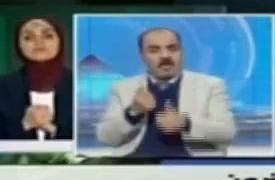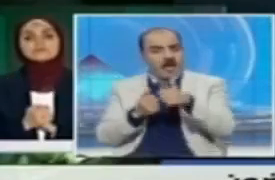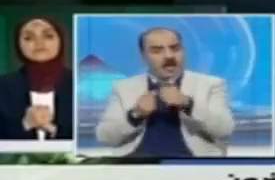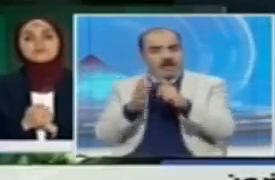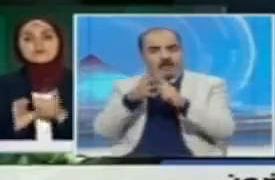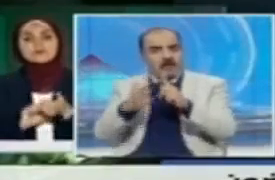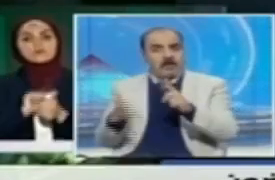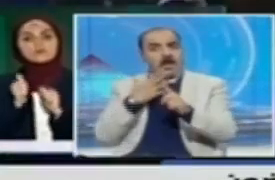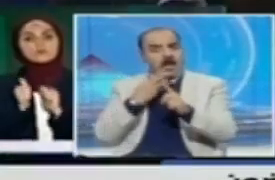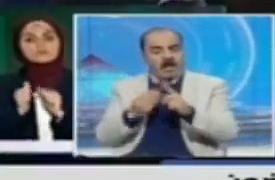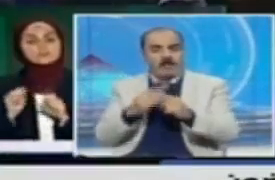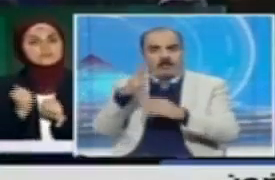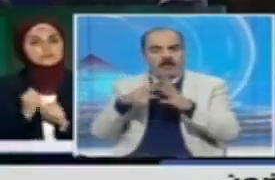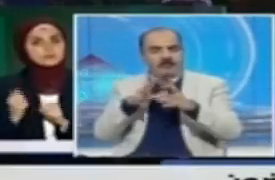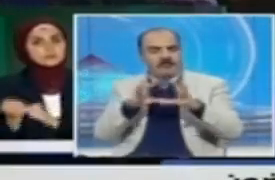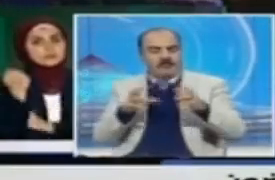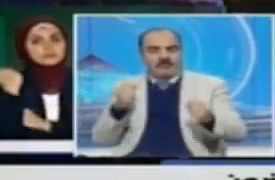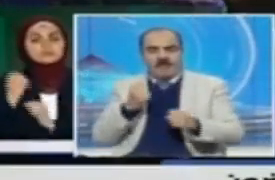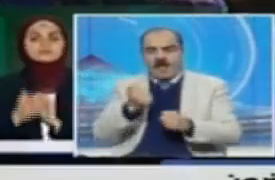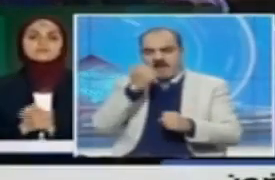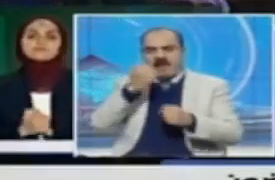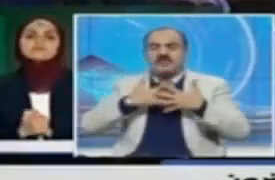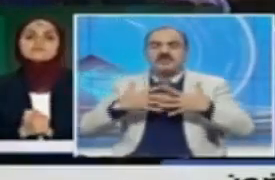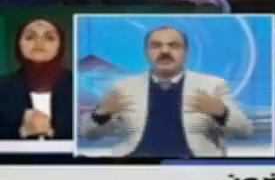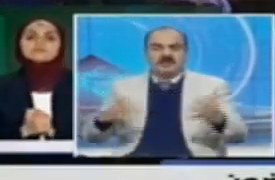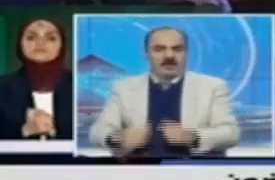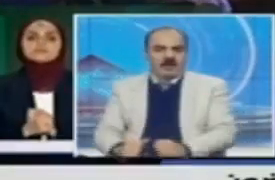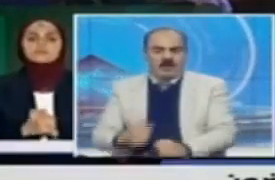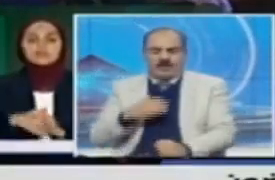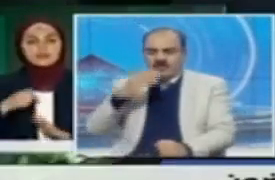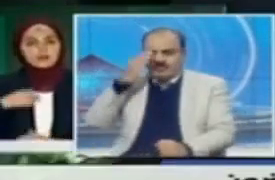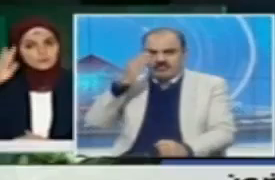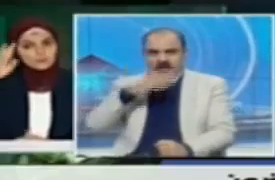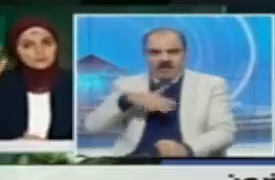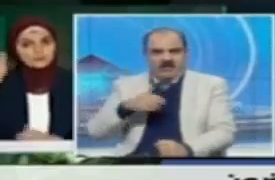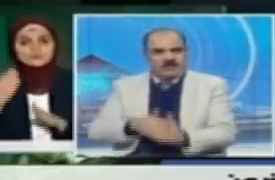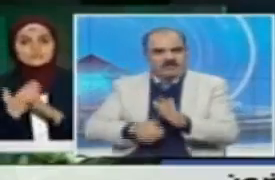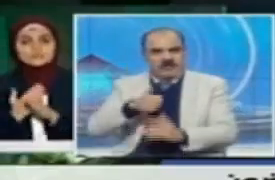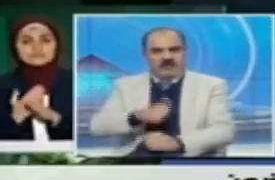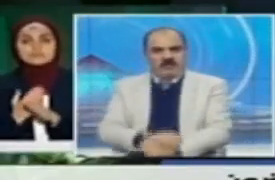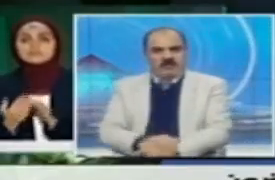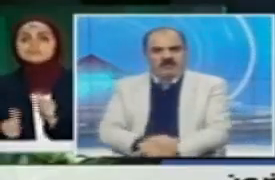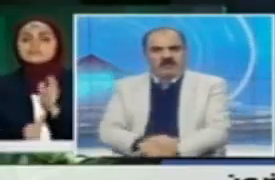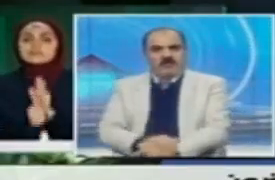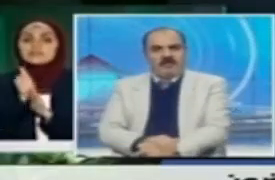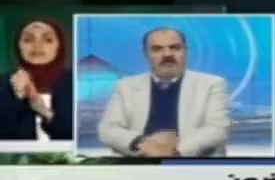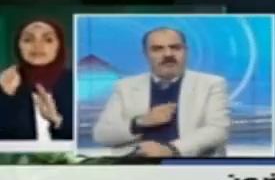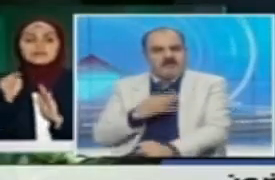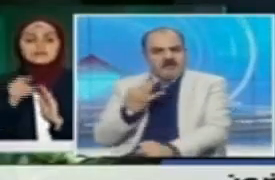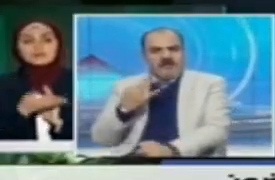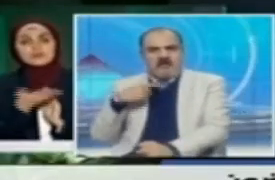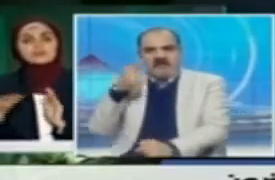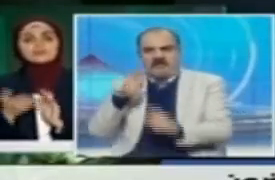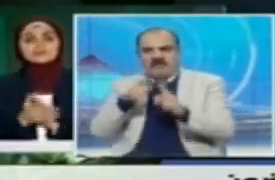المكافحة كمثال مشرف لآلاف أخرى غيرهم. أنا بشكركم عشان النجاح اللي انتوا حققتوه، وانتوا بقيتوا مثل